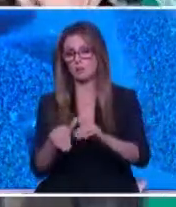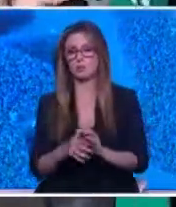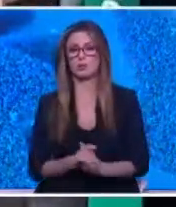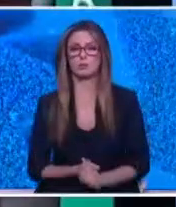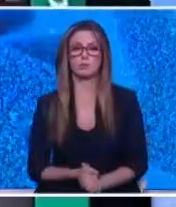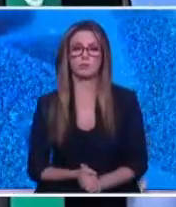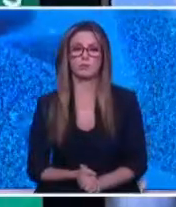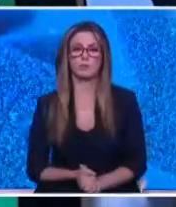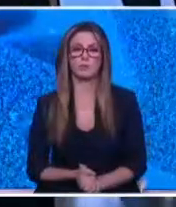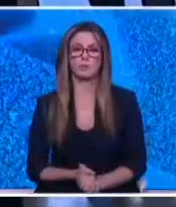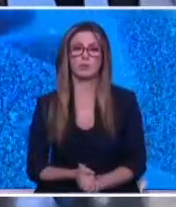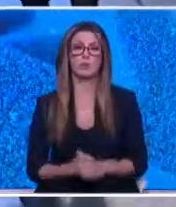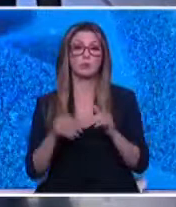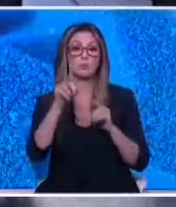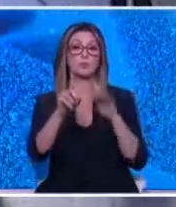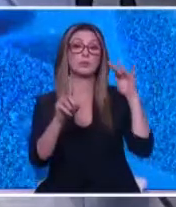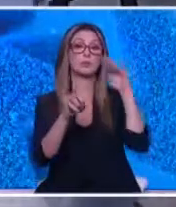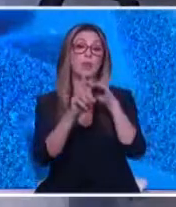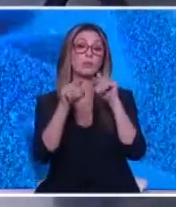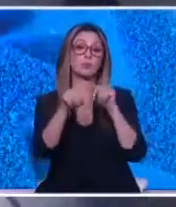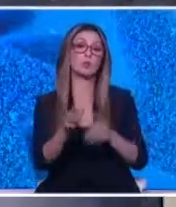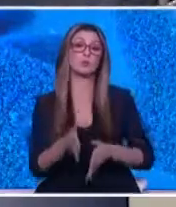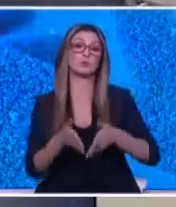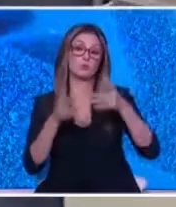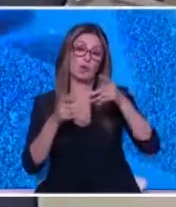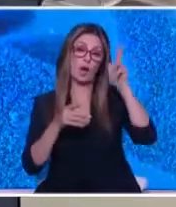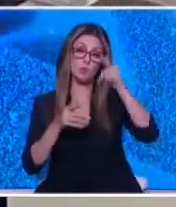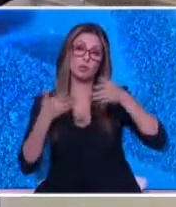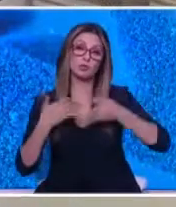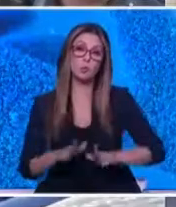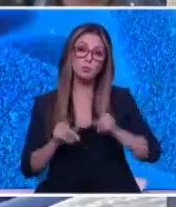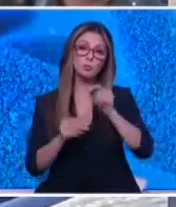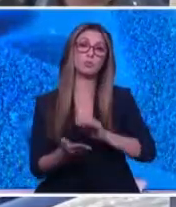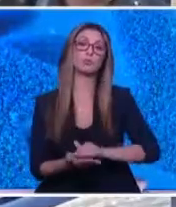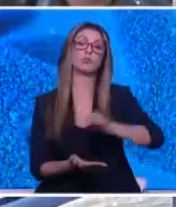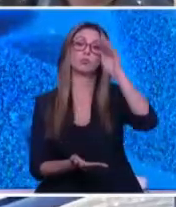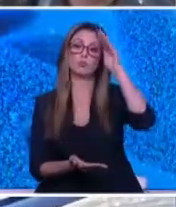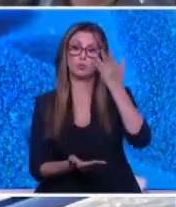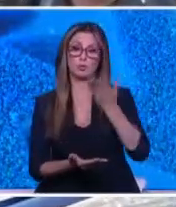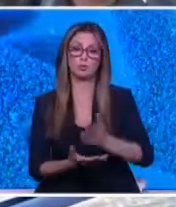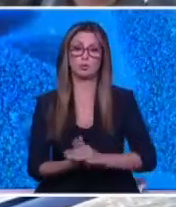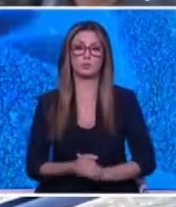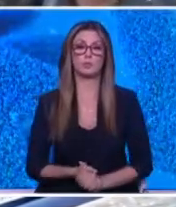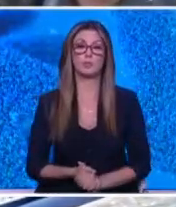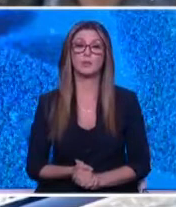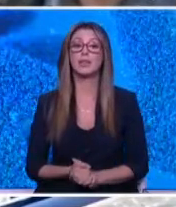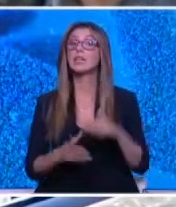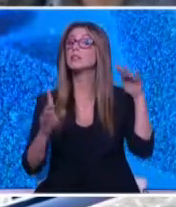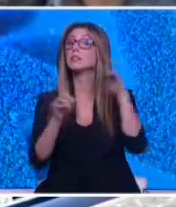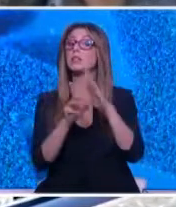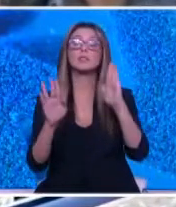etmiş ve saldırgan da burada dünyaya gelmiş. Burada büyümüş, burada yetişmiş birisi. Saldırıyı